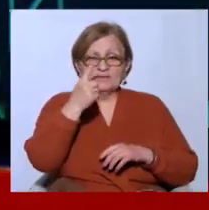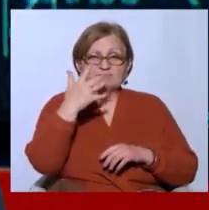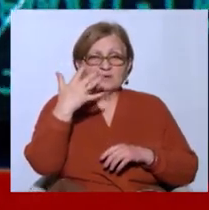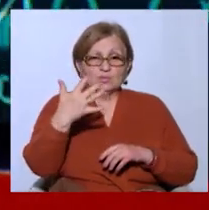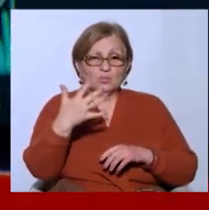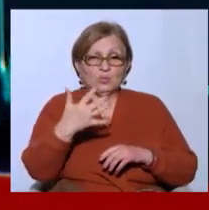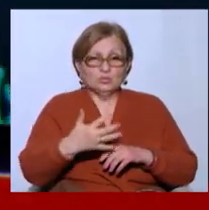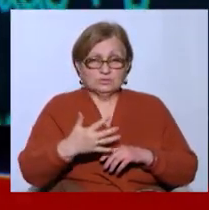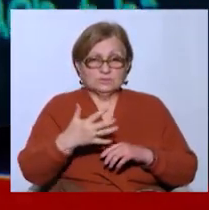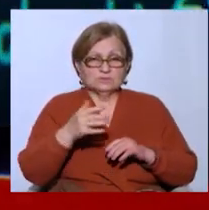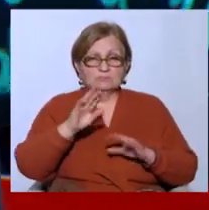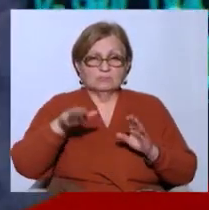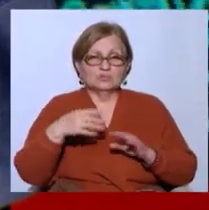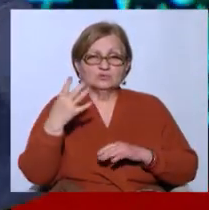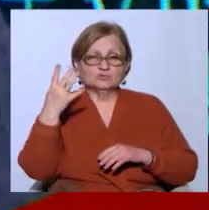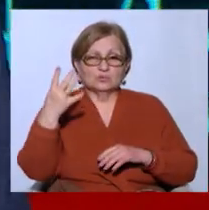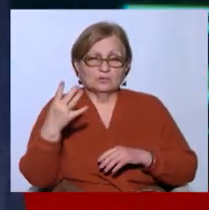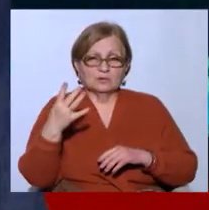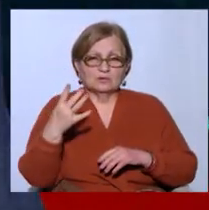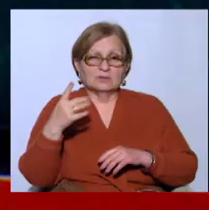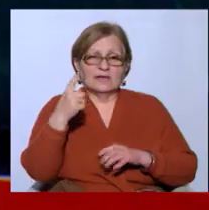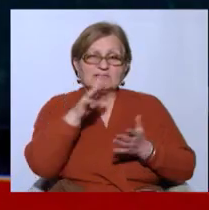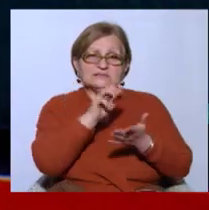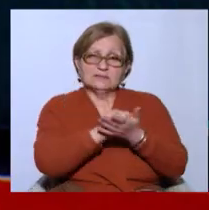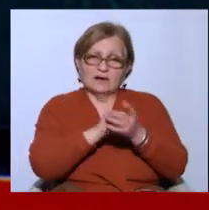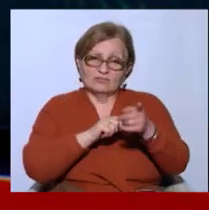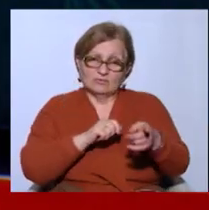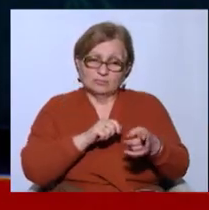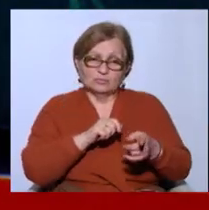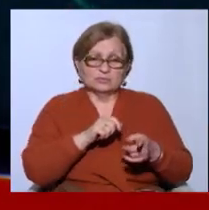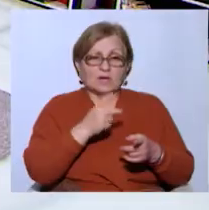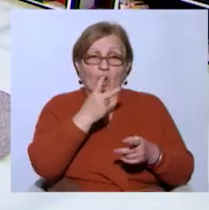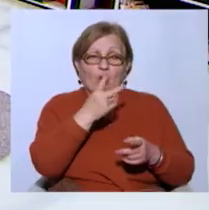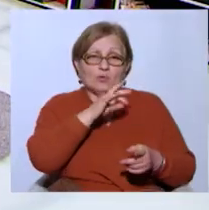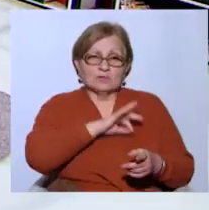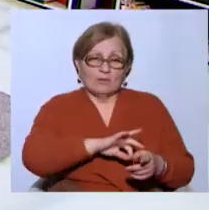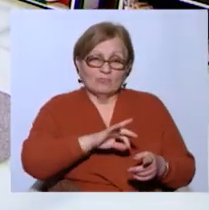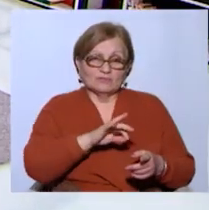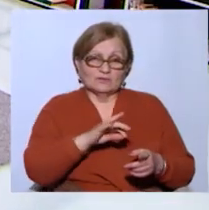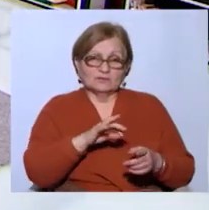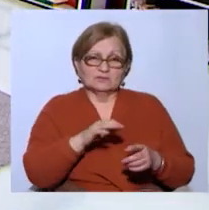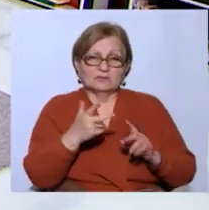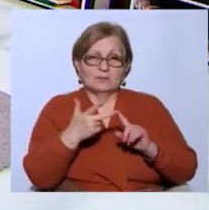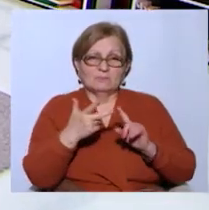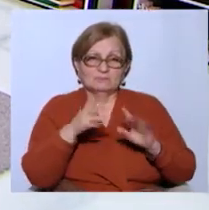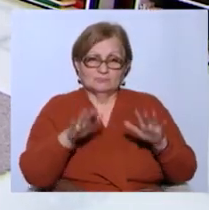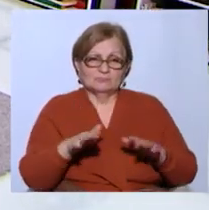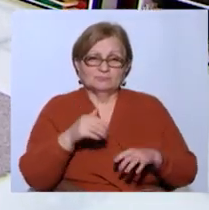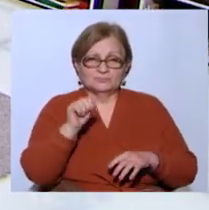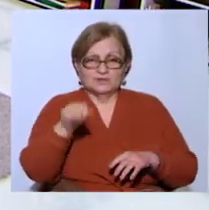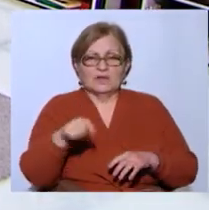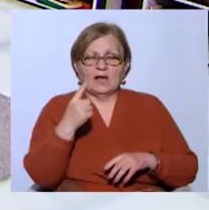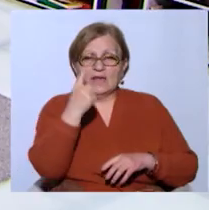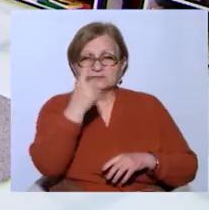მერე მოდის 4 შესაძლო ციფრი, იმიტომ რომ 1 ციფრი დაკავებულია. როცა ჩვენ გამოვიყენეთ 2 ციფრი, მესამე ადგილას ჩვენ შეგვიძლია, ანუ